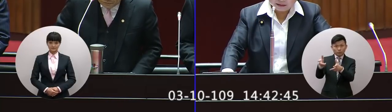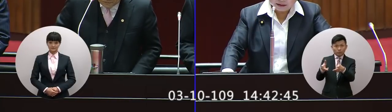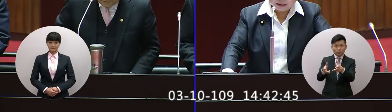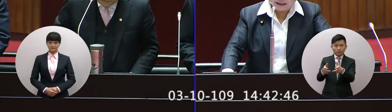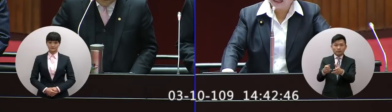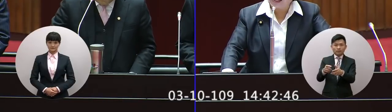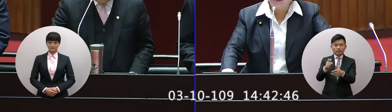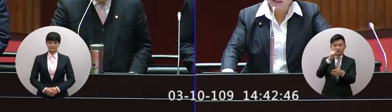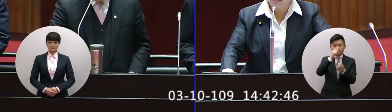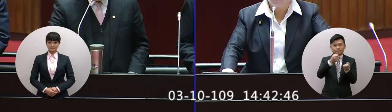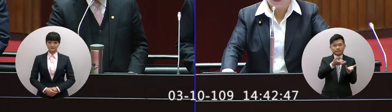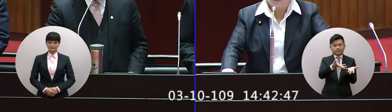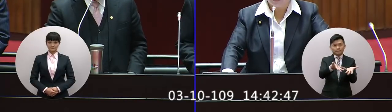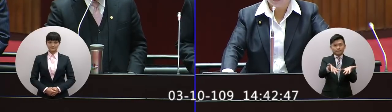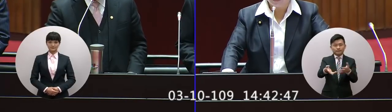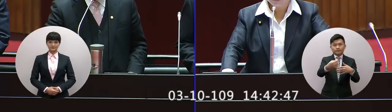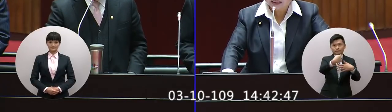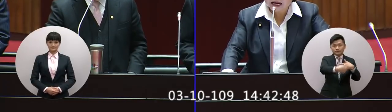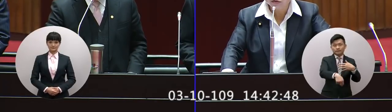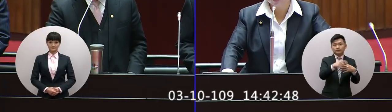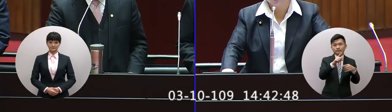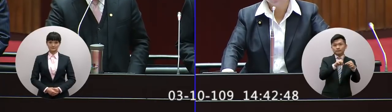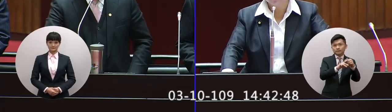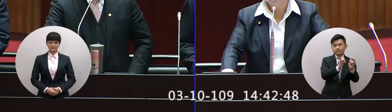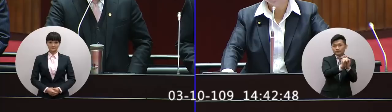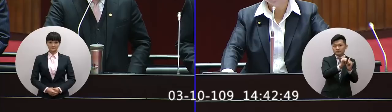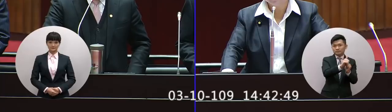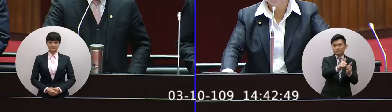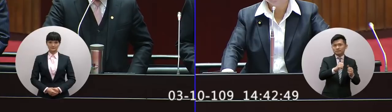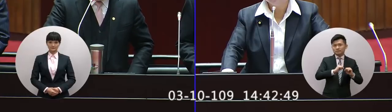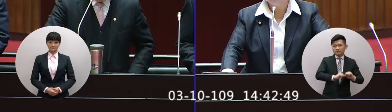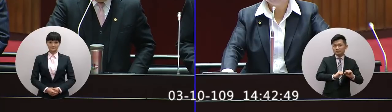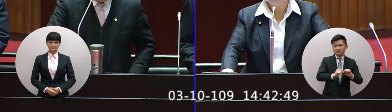部人的健康这个说法，您再论述